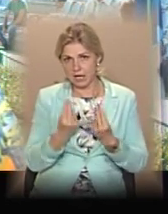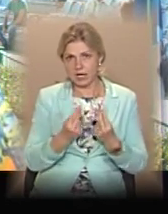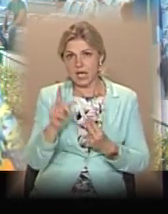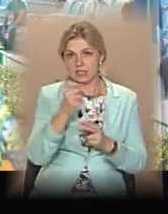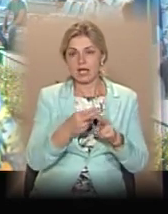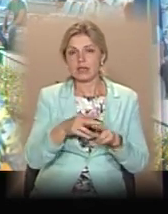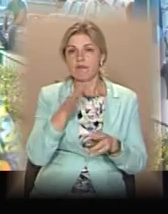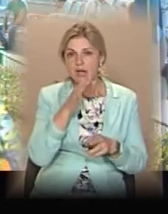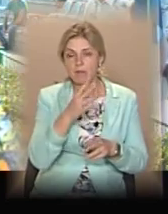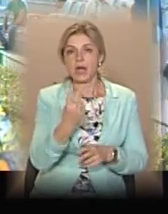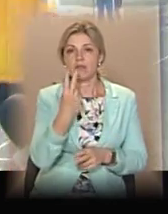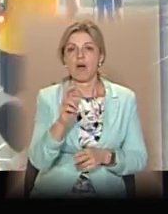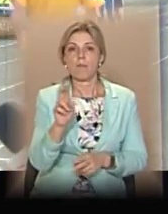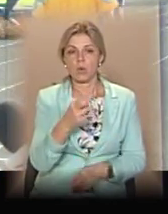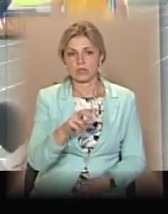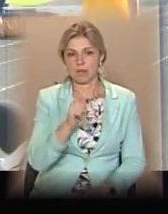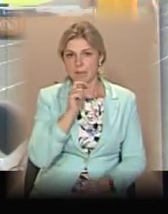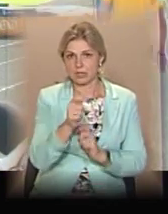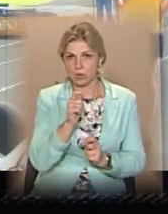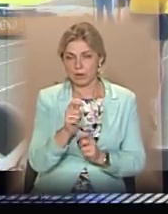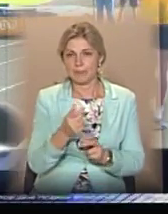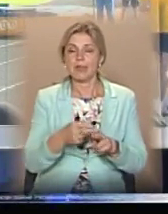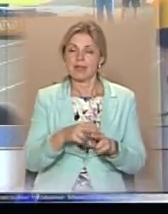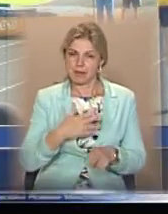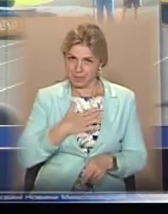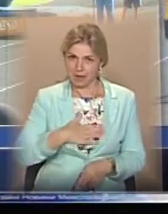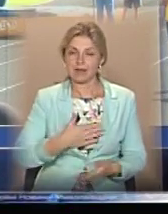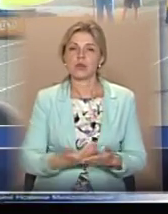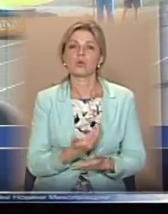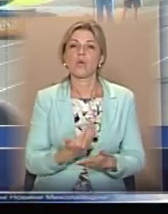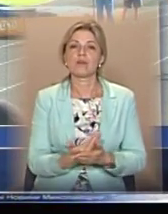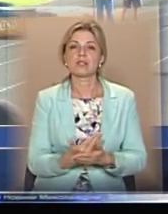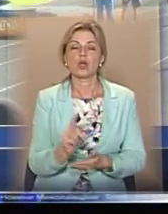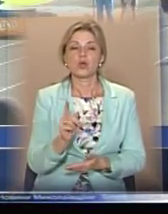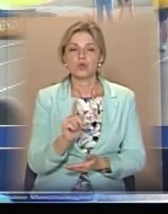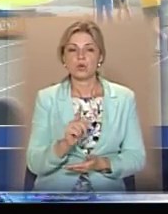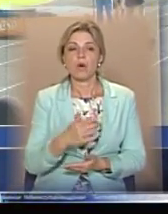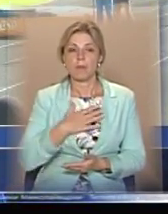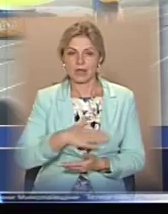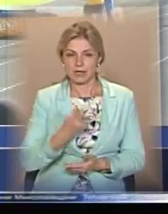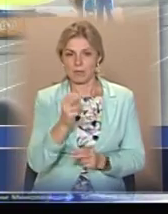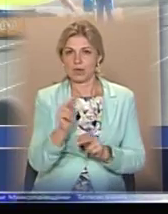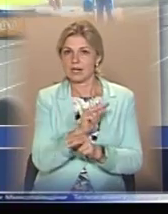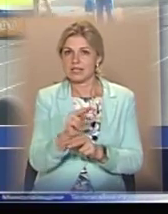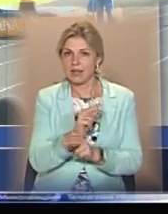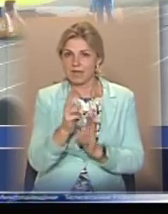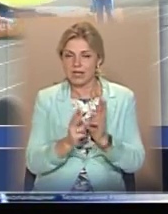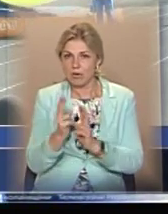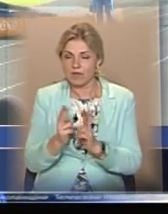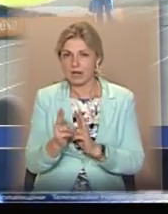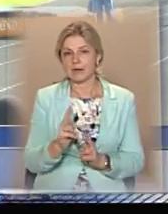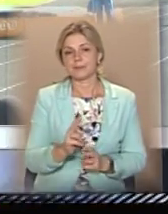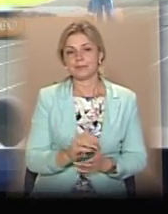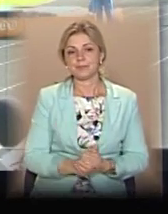2 бронзовых призера. Это приятная новость. Приятно то, что его чуть-чуть отреставрировали к этому